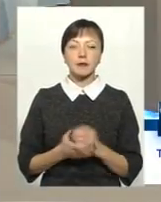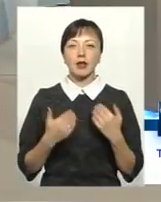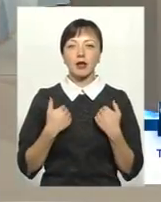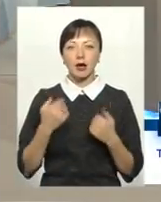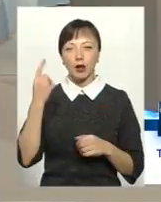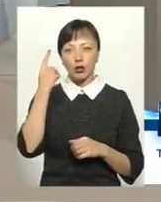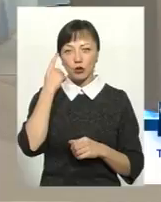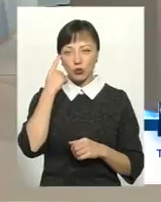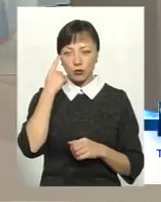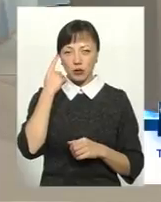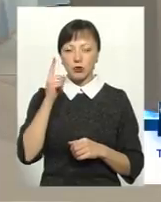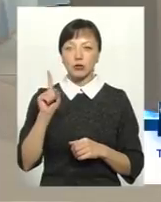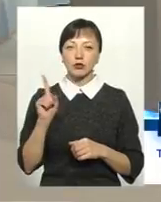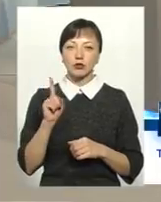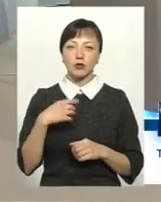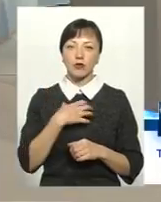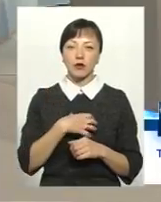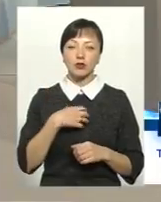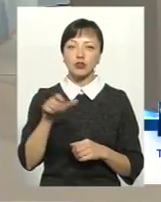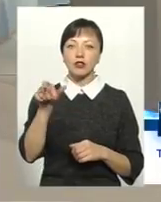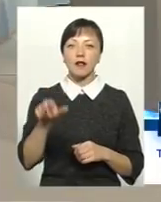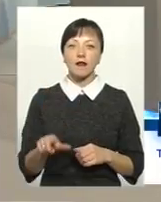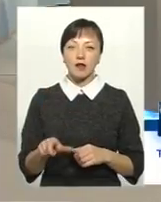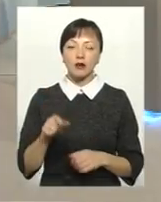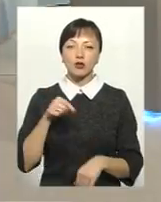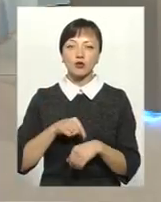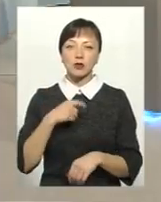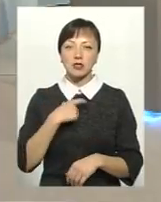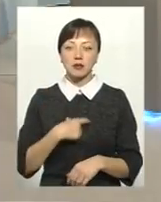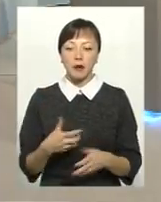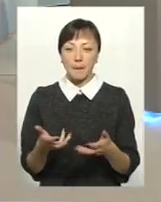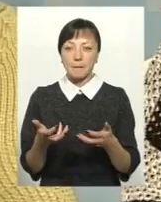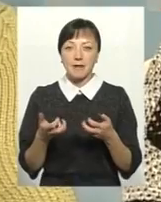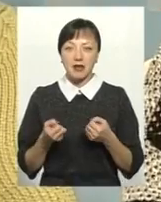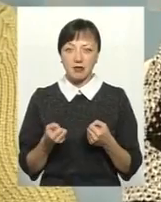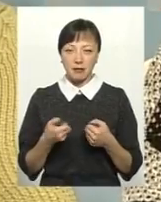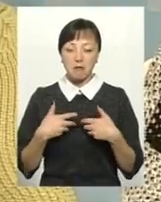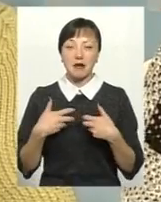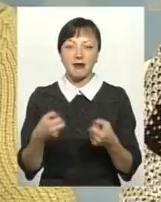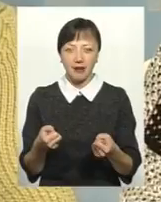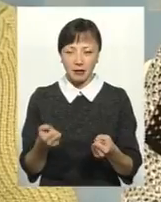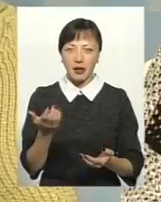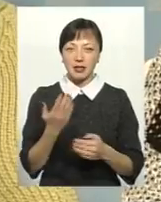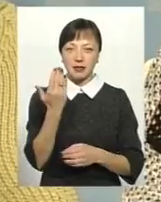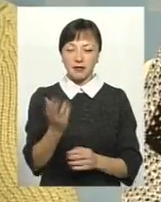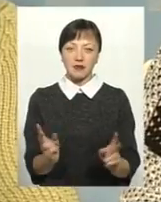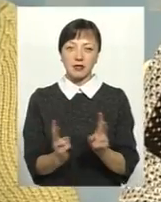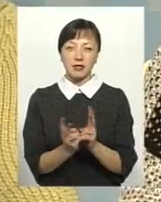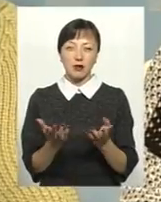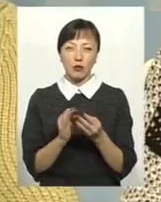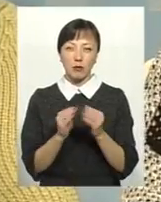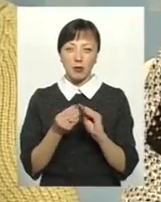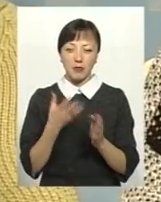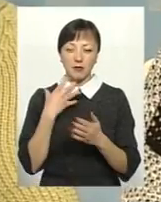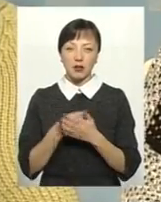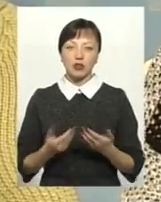очень важно быть принятыми. Человек должен чувствовать себя принятым. И если вы столкнулись с какой-то проблемой в